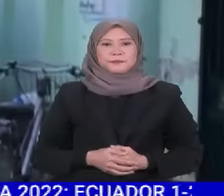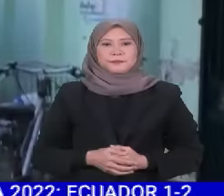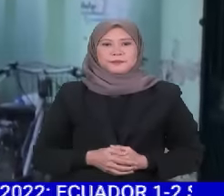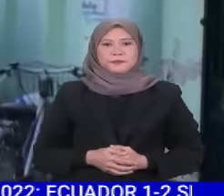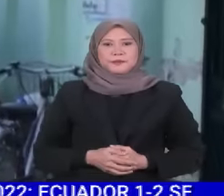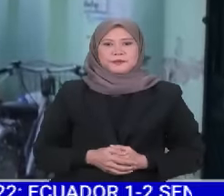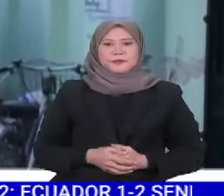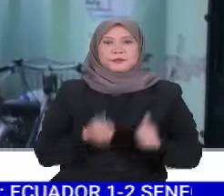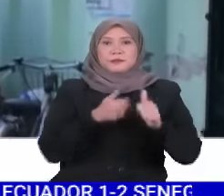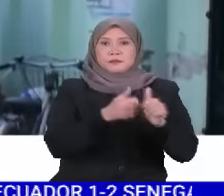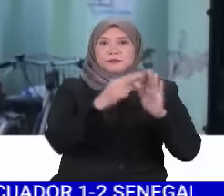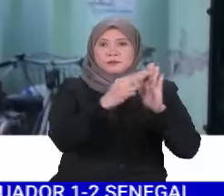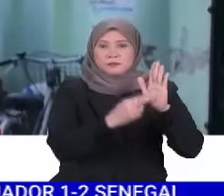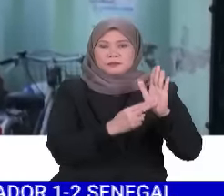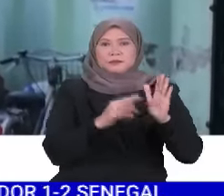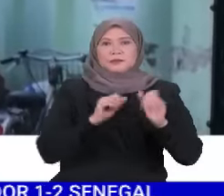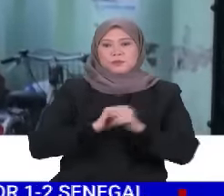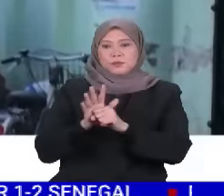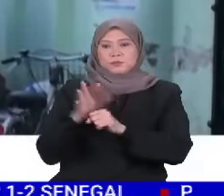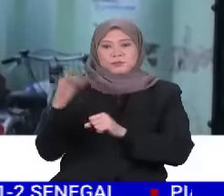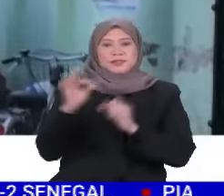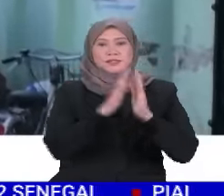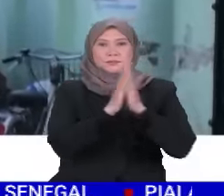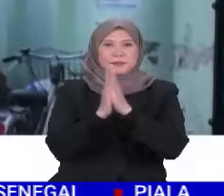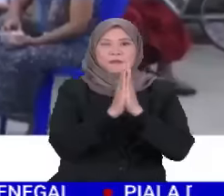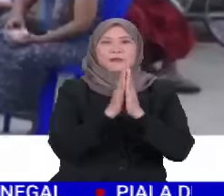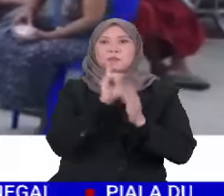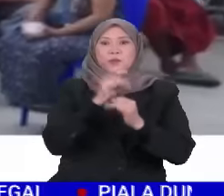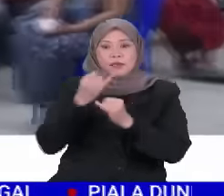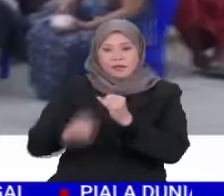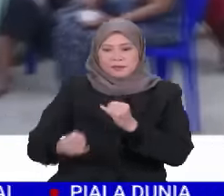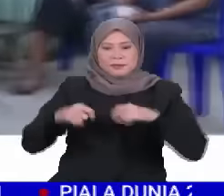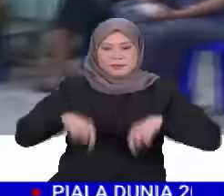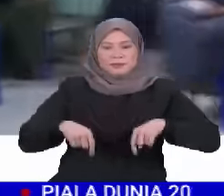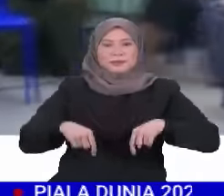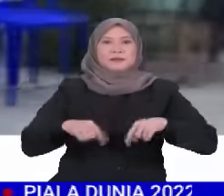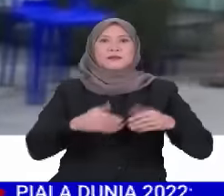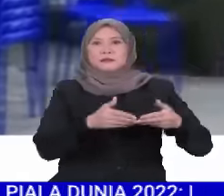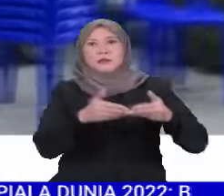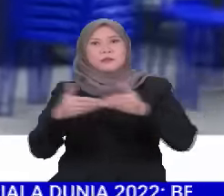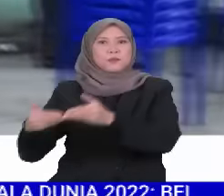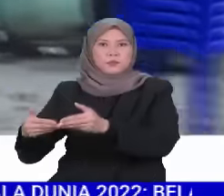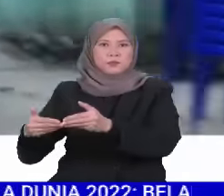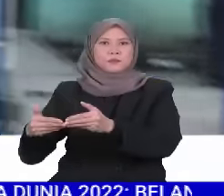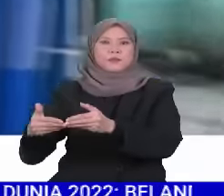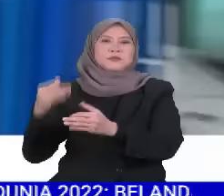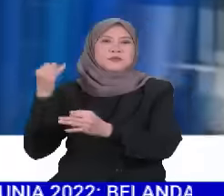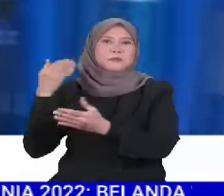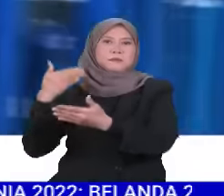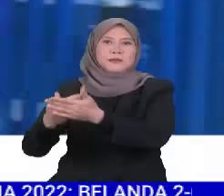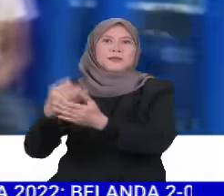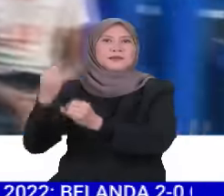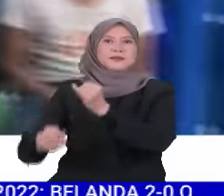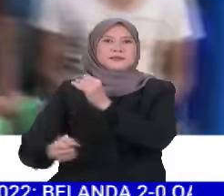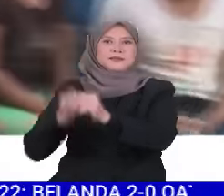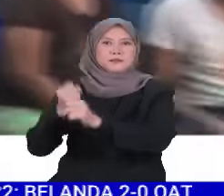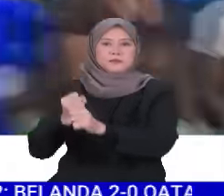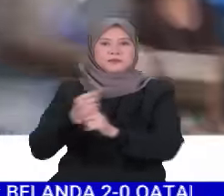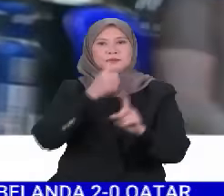peraturan pencegahan covid 19 di Myanmar yang sepatunya berakhir hari ini dilanjutkan sehingga hujan tahun